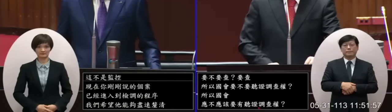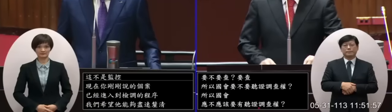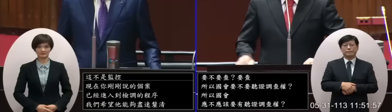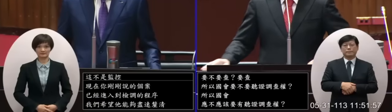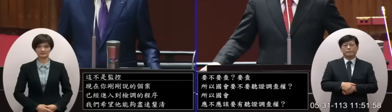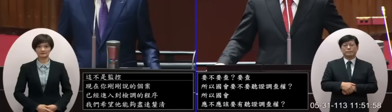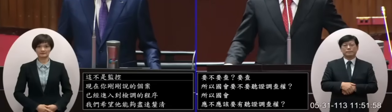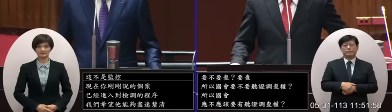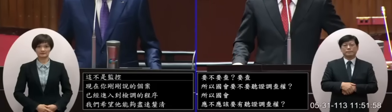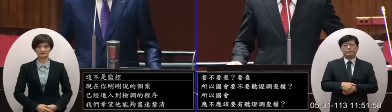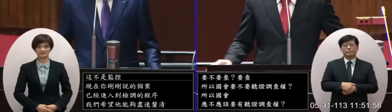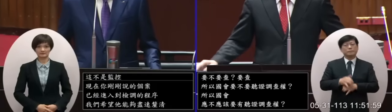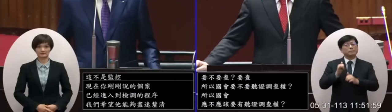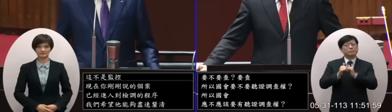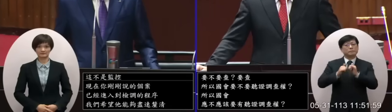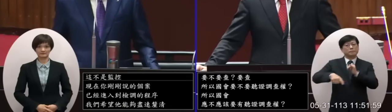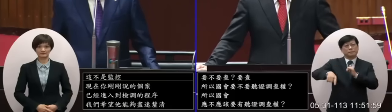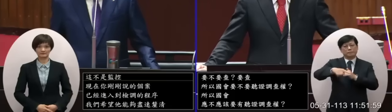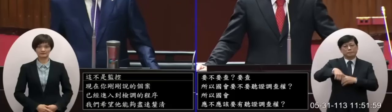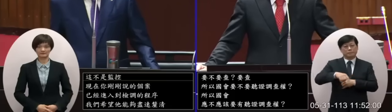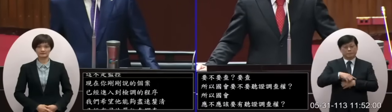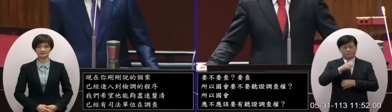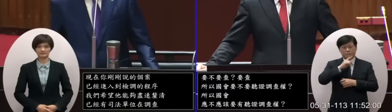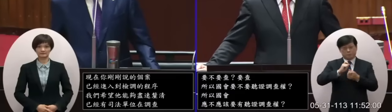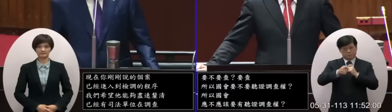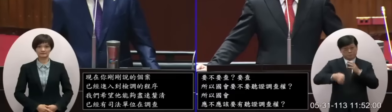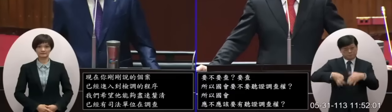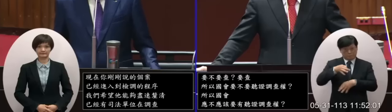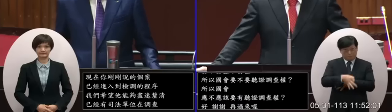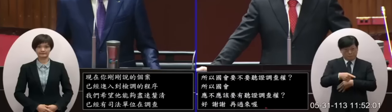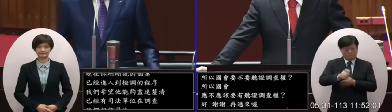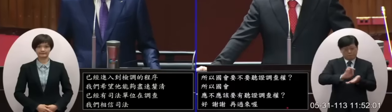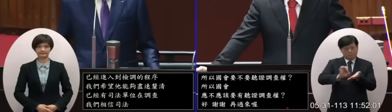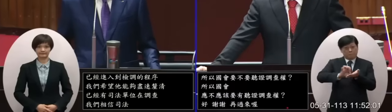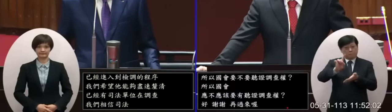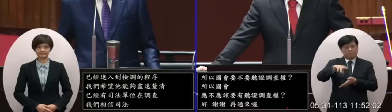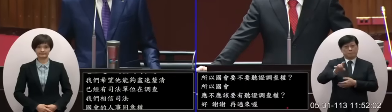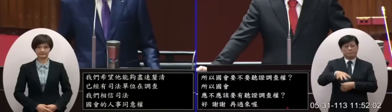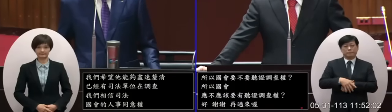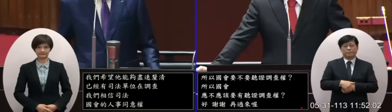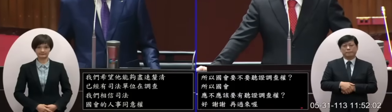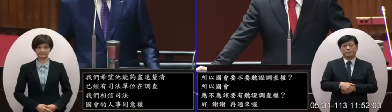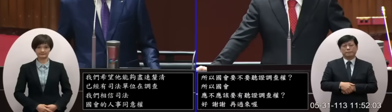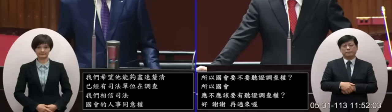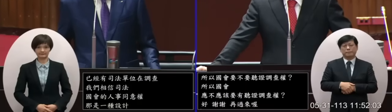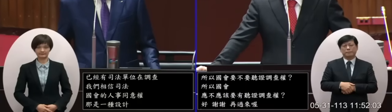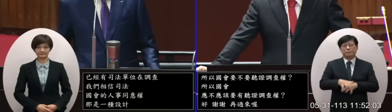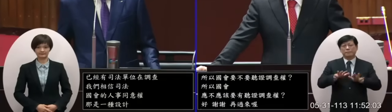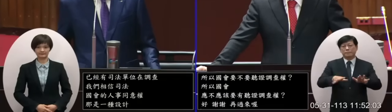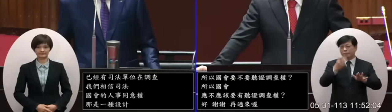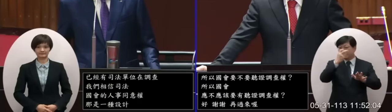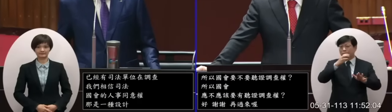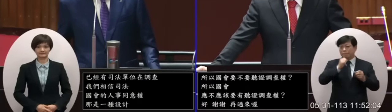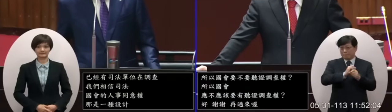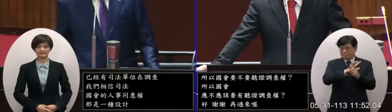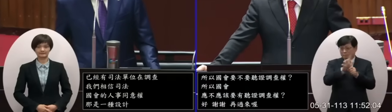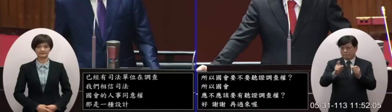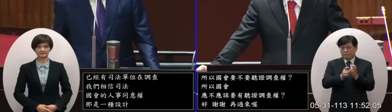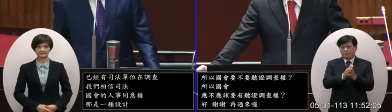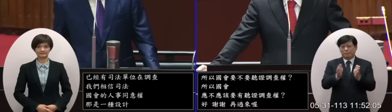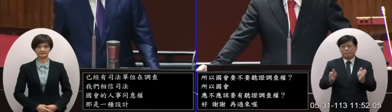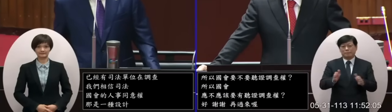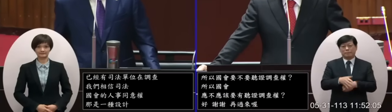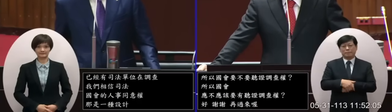看一下人民纳税人的血汗钱是怎么花掉的。我们看看在 COVID-19 期